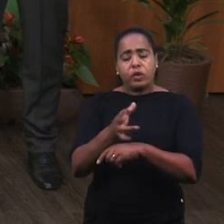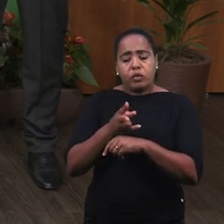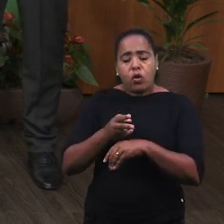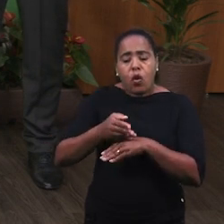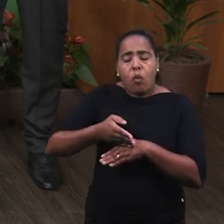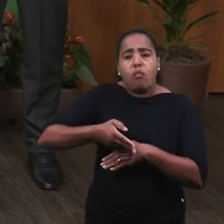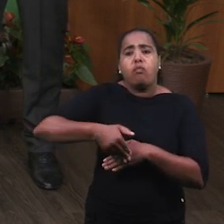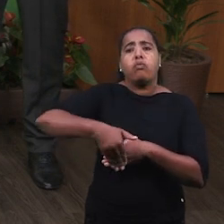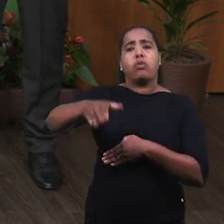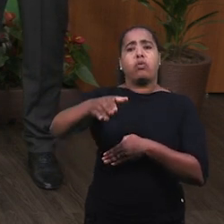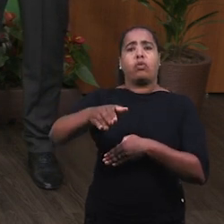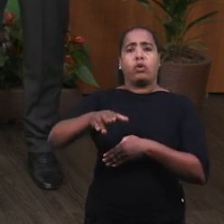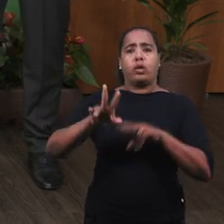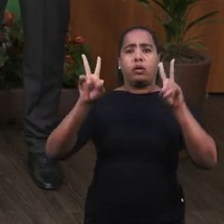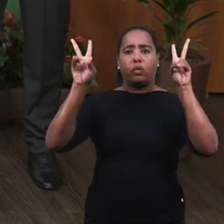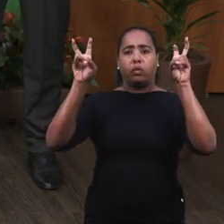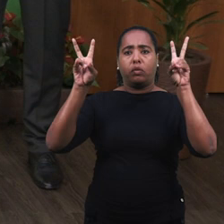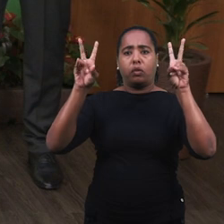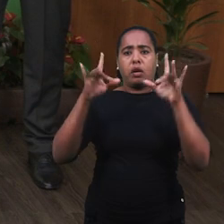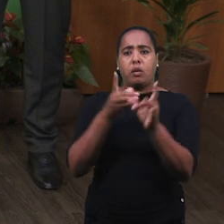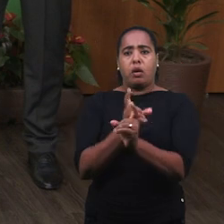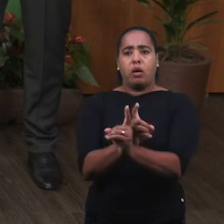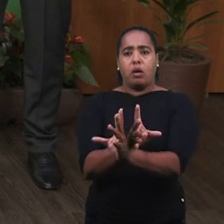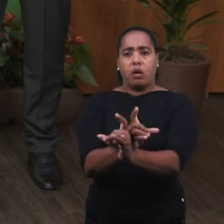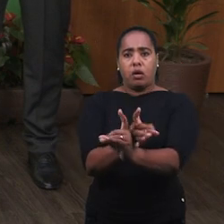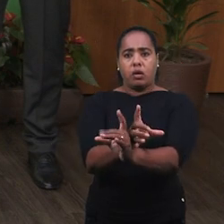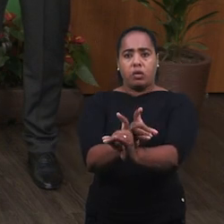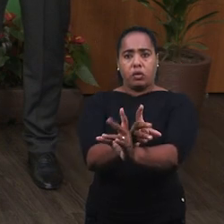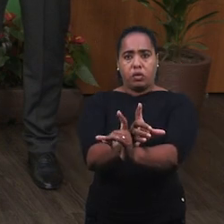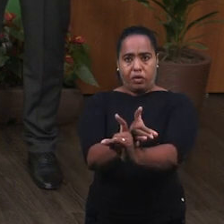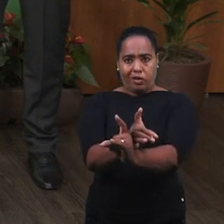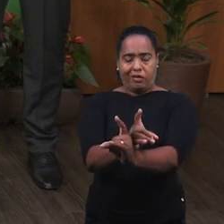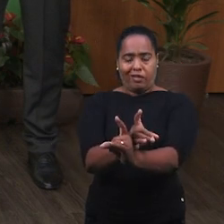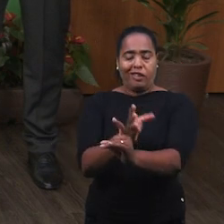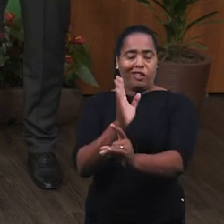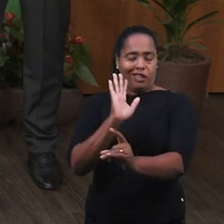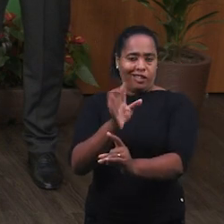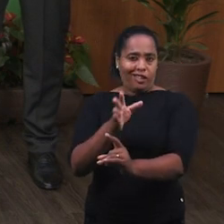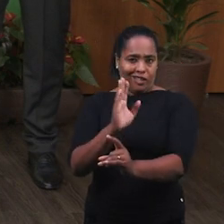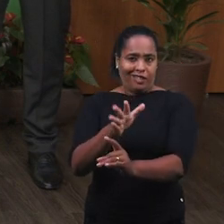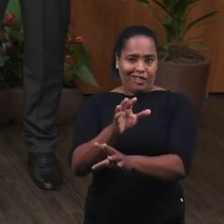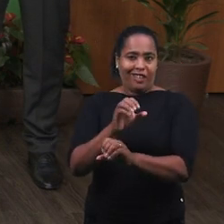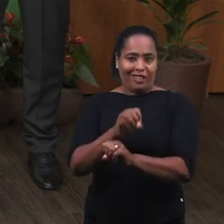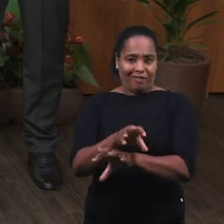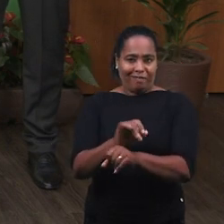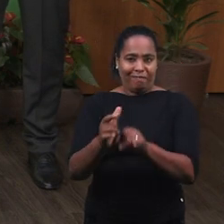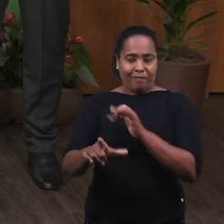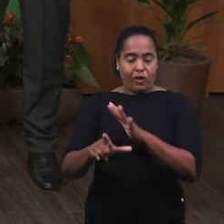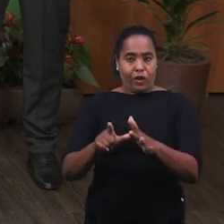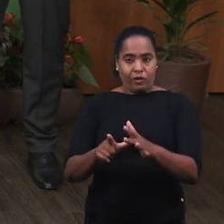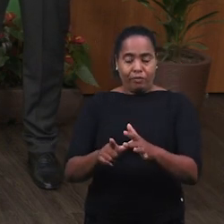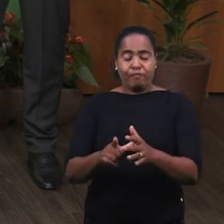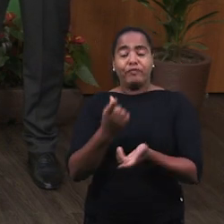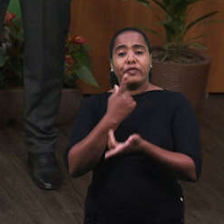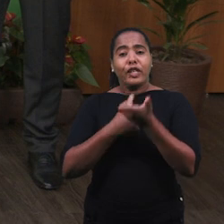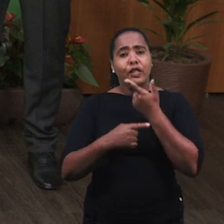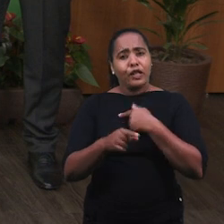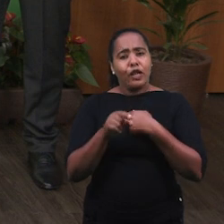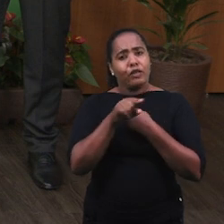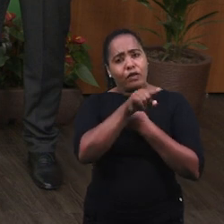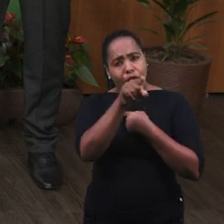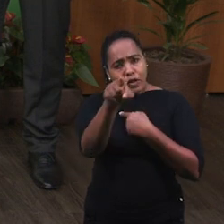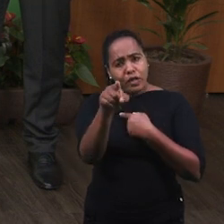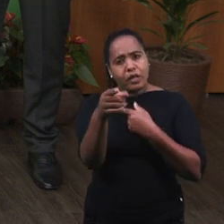Quand on donnera la séquence à la thématique doctrinaire qui est enseignée. Je veux vous